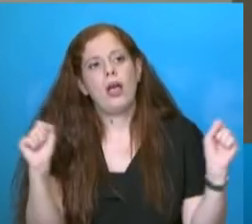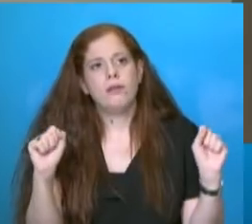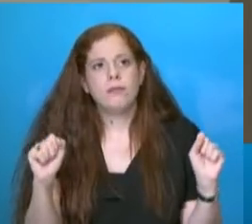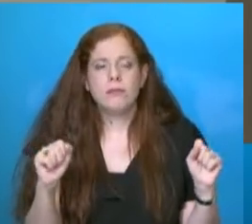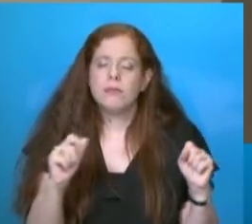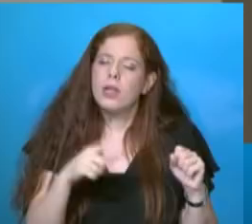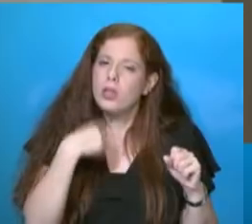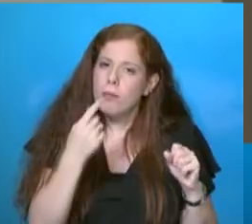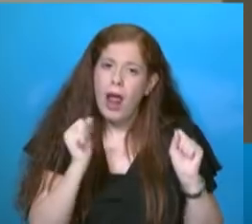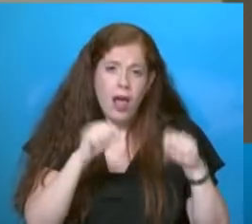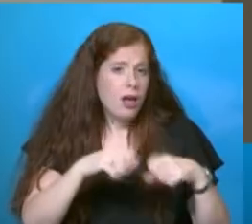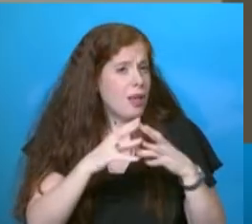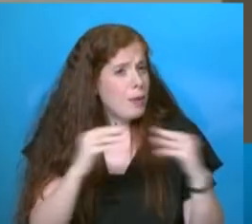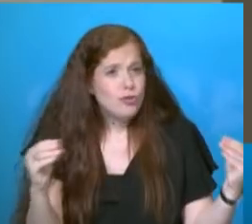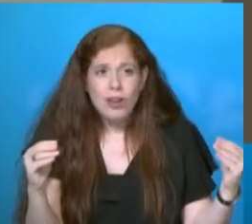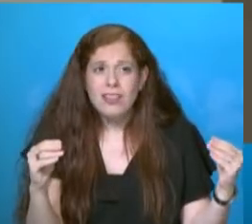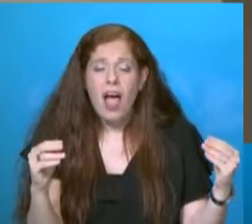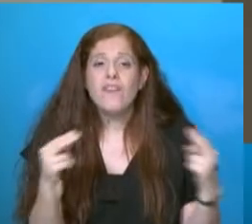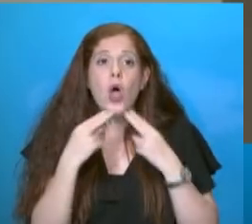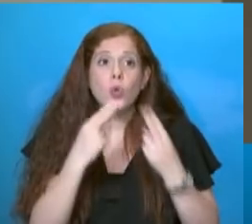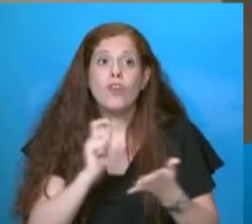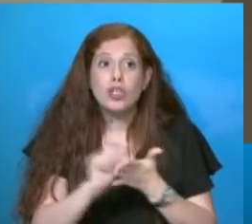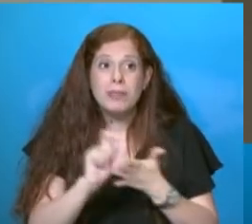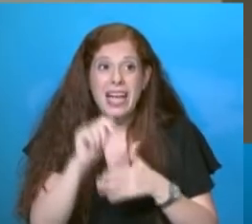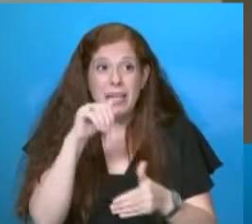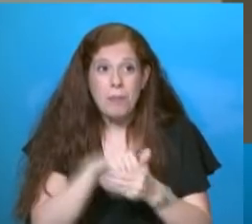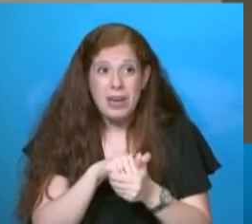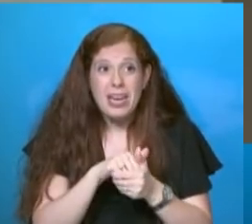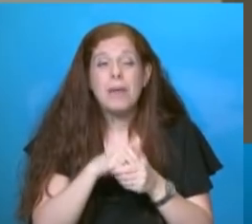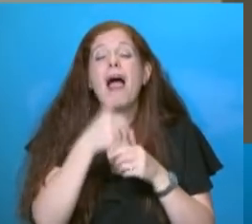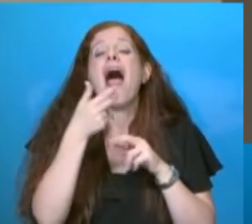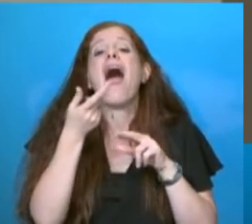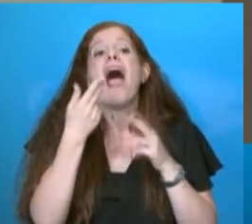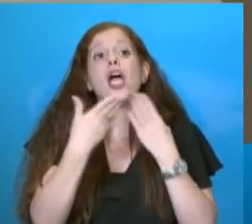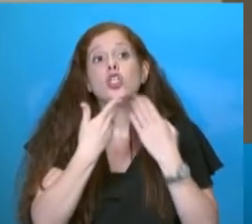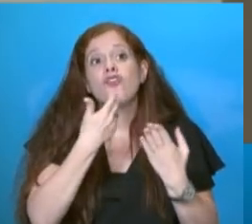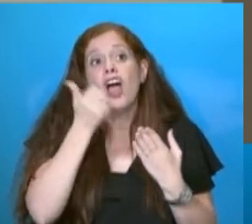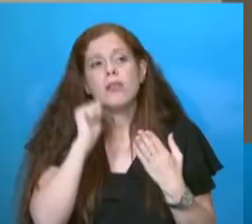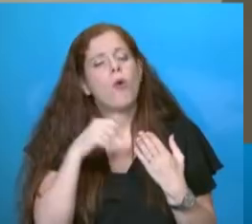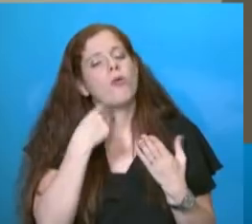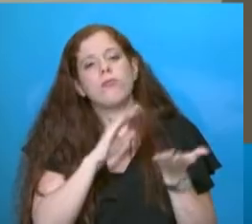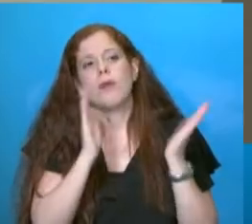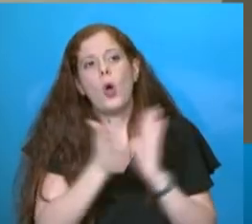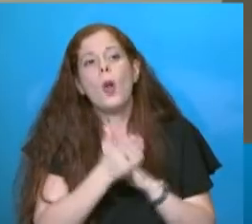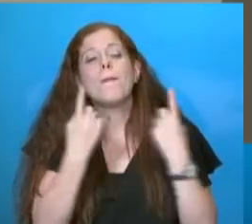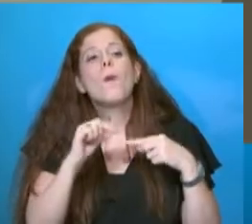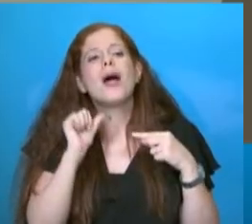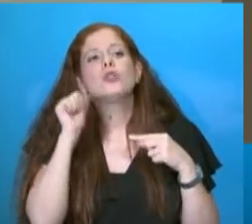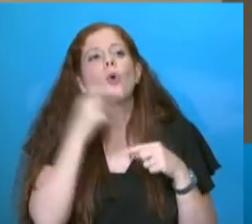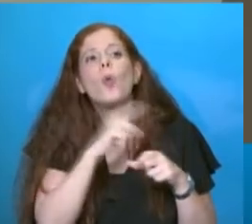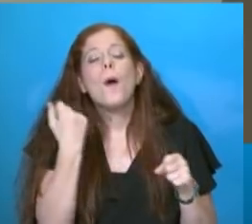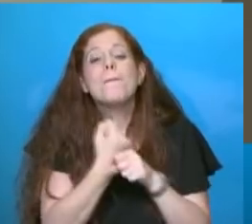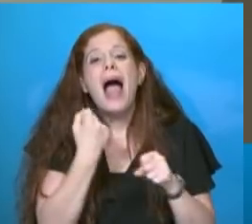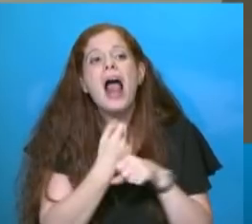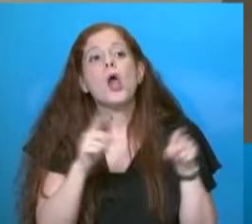לך, תגובת משרד הפנים, אחרי הישיבה אתמול אומרת הכל. מהיום הראשון הוא לא פעל כפי שמצופה